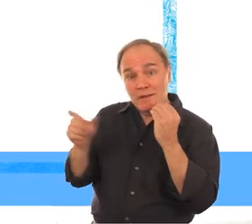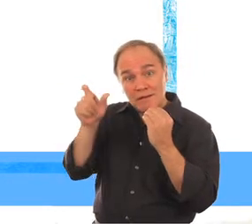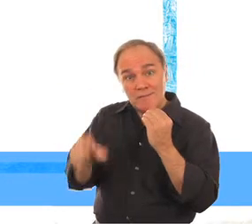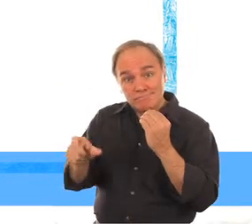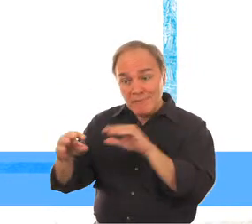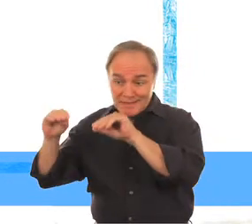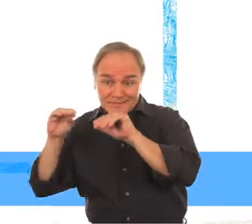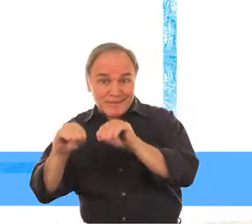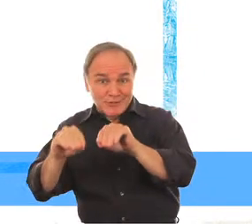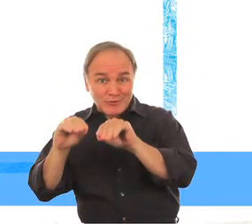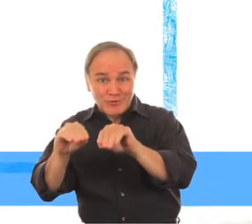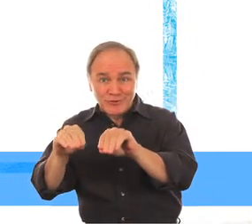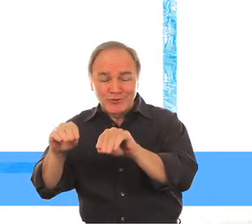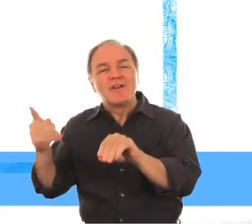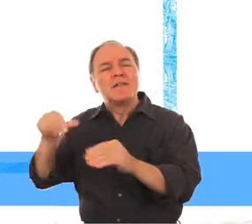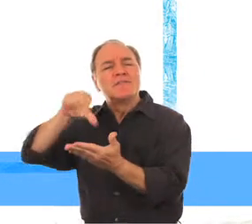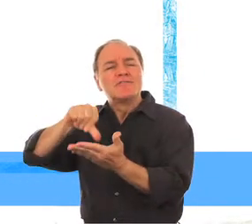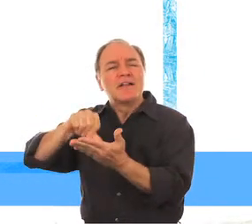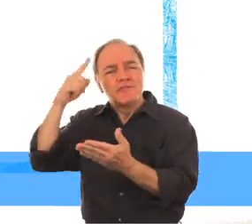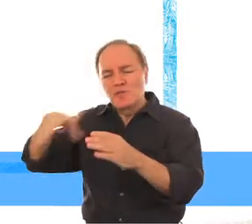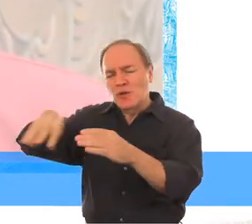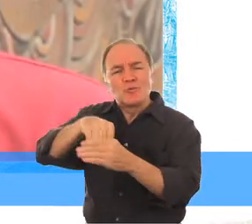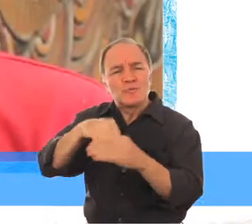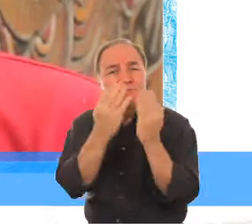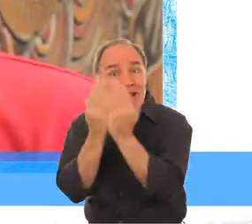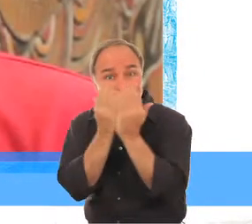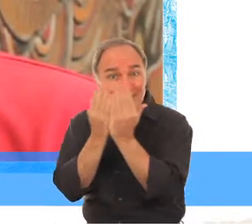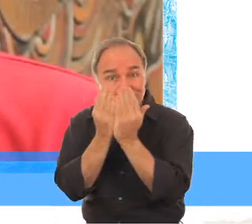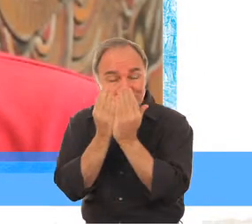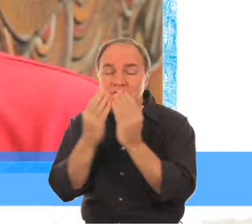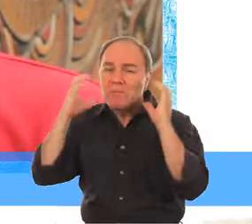enseignant, Centre de documentation sur l'éducation inclusive, Massia.